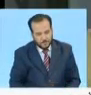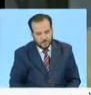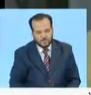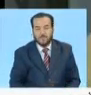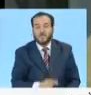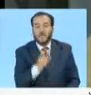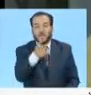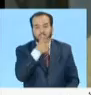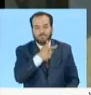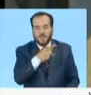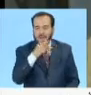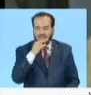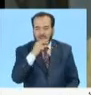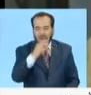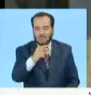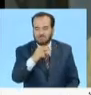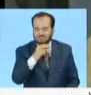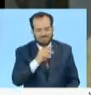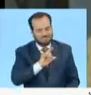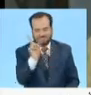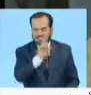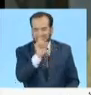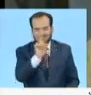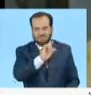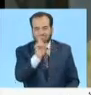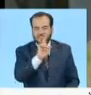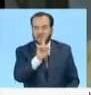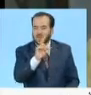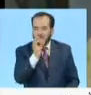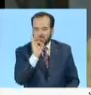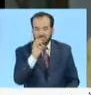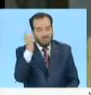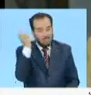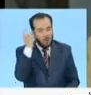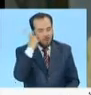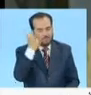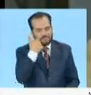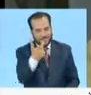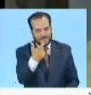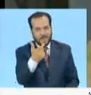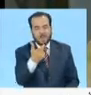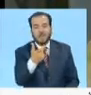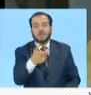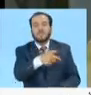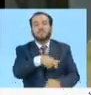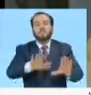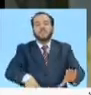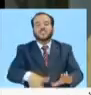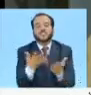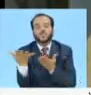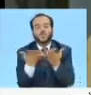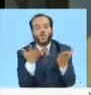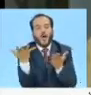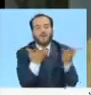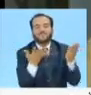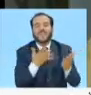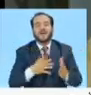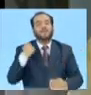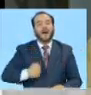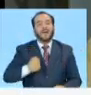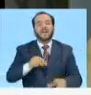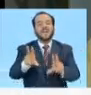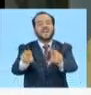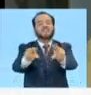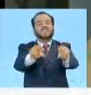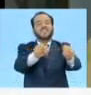هذا كلام ناقص وكلام لا يقولها عاقل. مجلس الشورى البحريني مثله